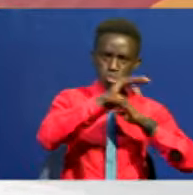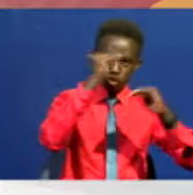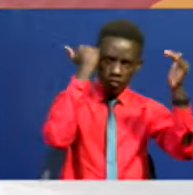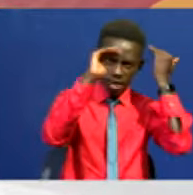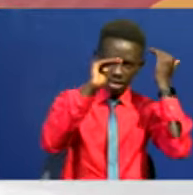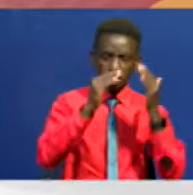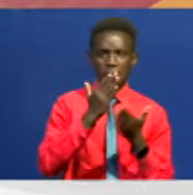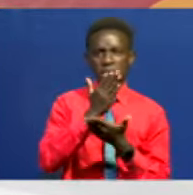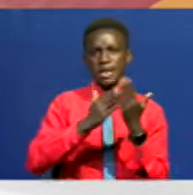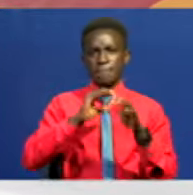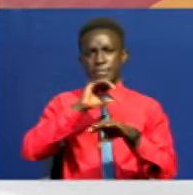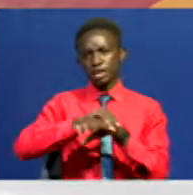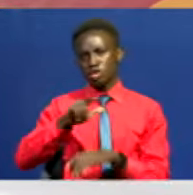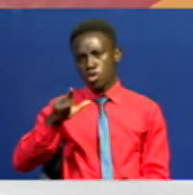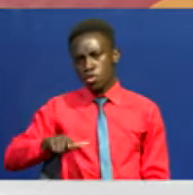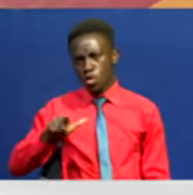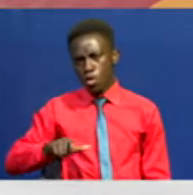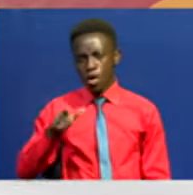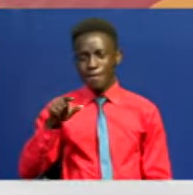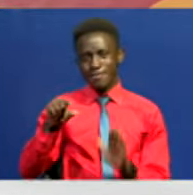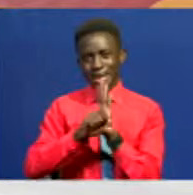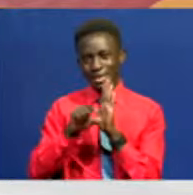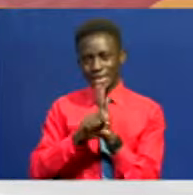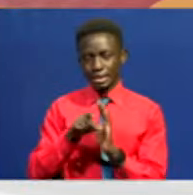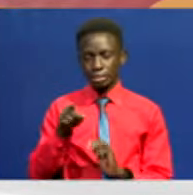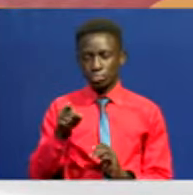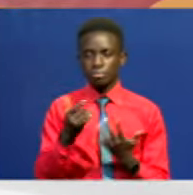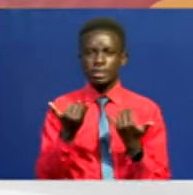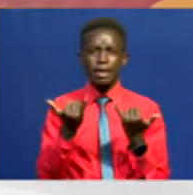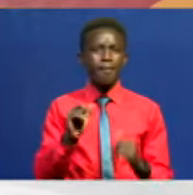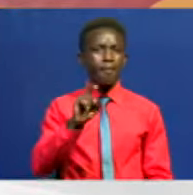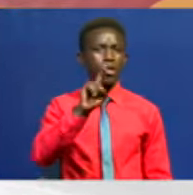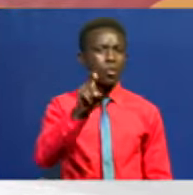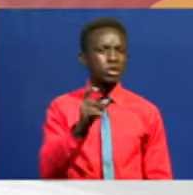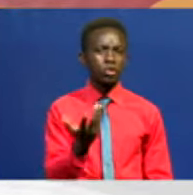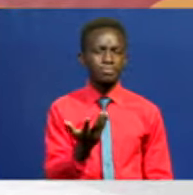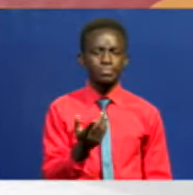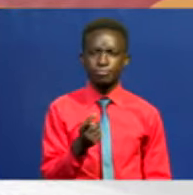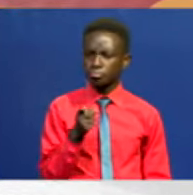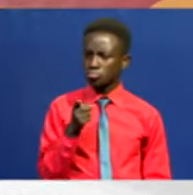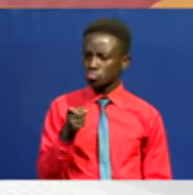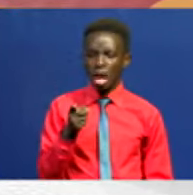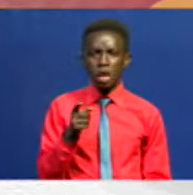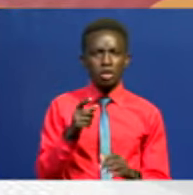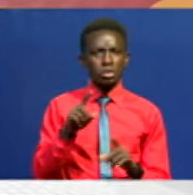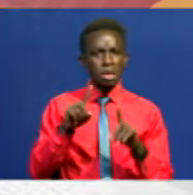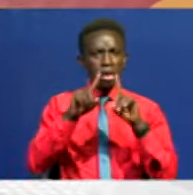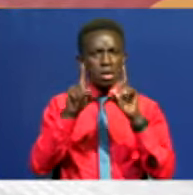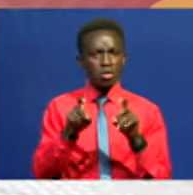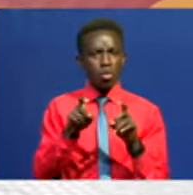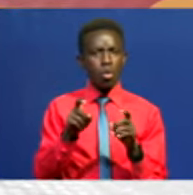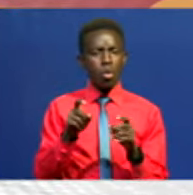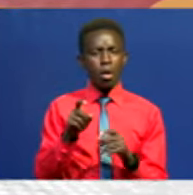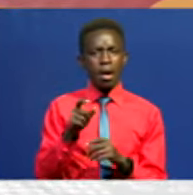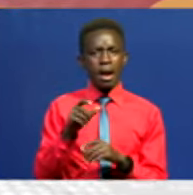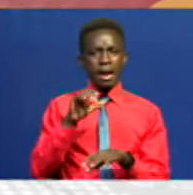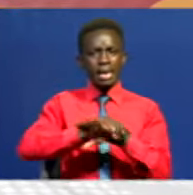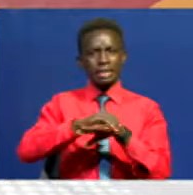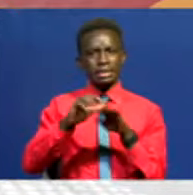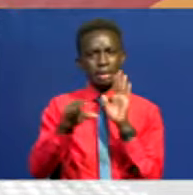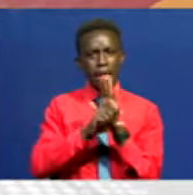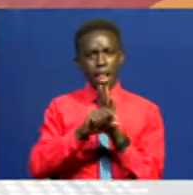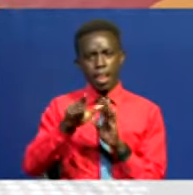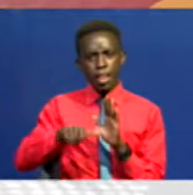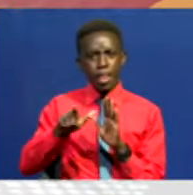za chini. Na swali wakati huu huwa ni je, hatua itakayofuata kwa hawa wanafunzi ni ipi? Na hivyo basi kumekuwa na